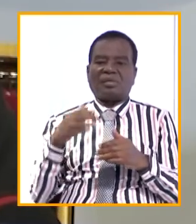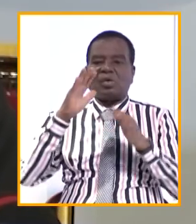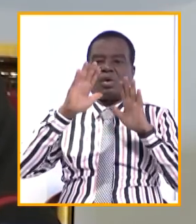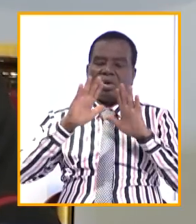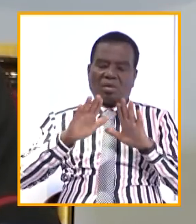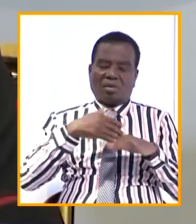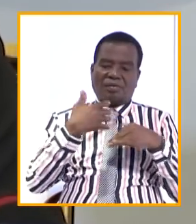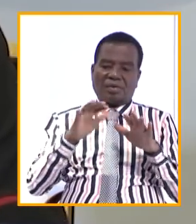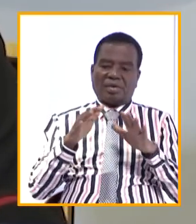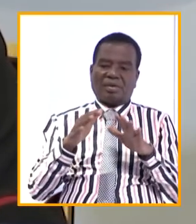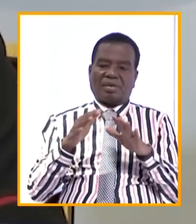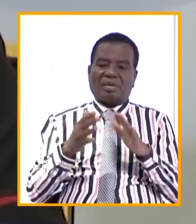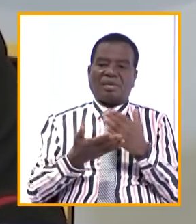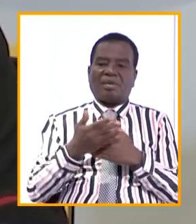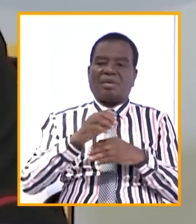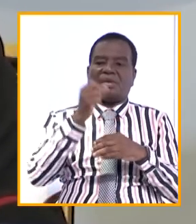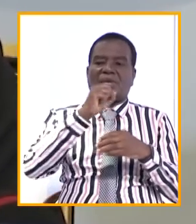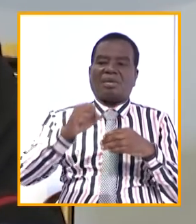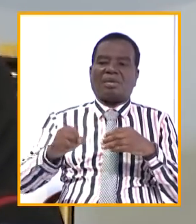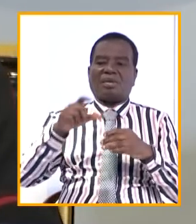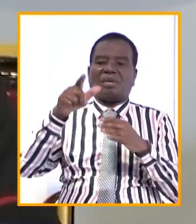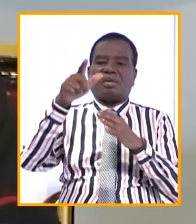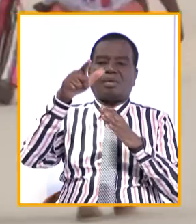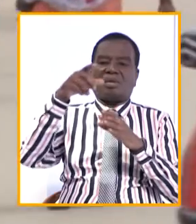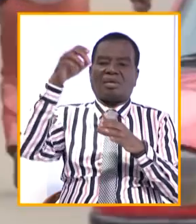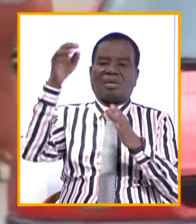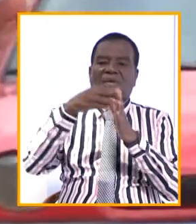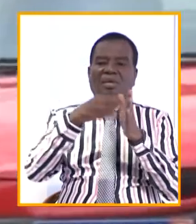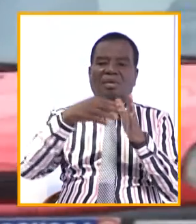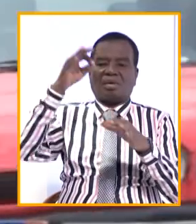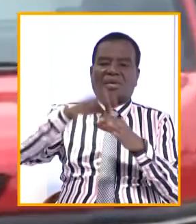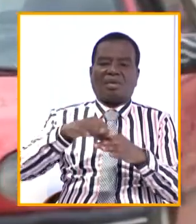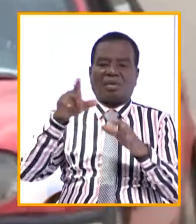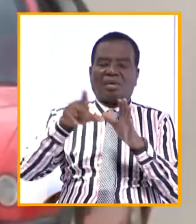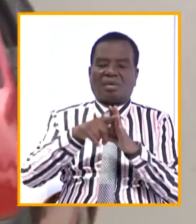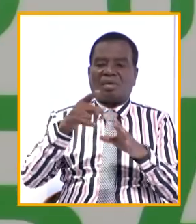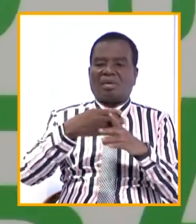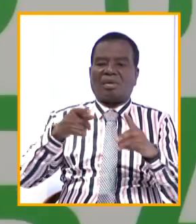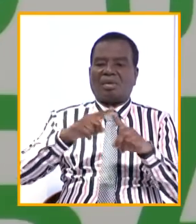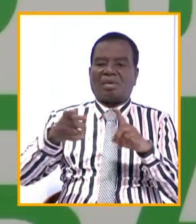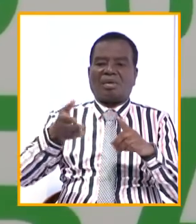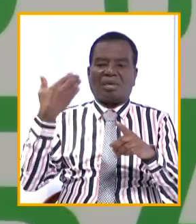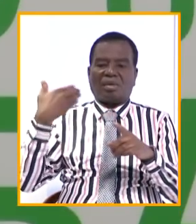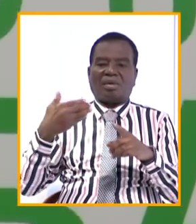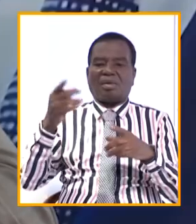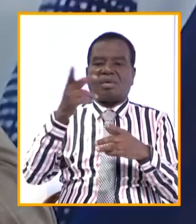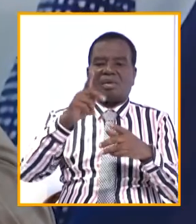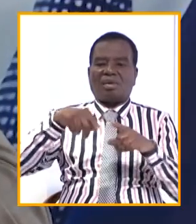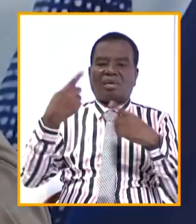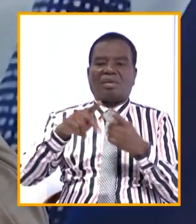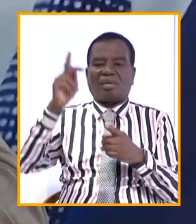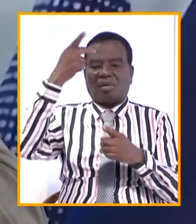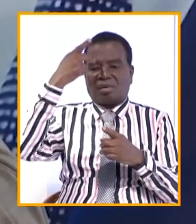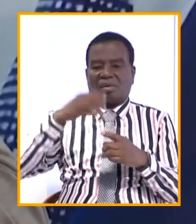pic d'effervescence par la publication de la liste électorale. Mais avant cette étape, les partis politiques ont